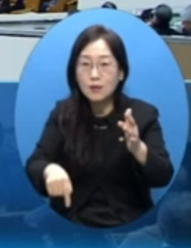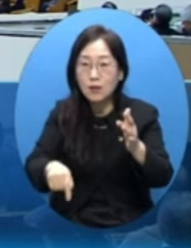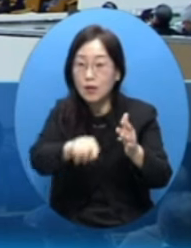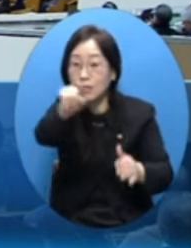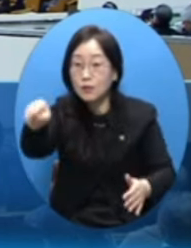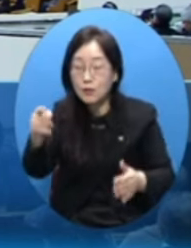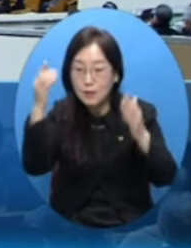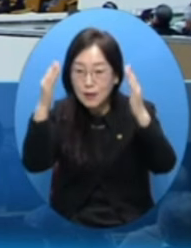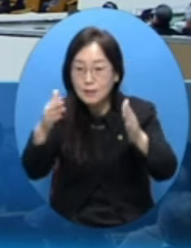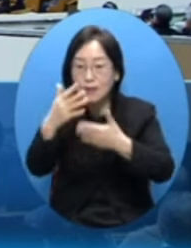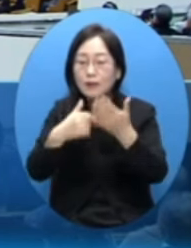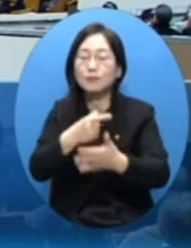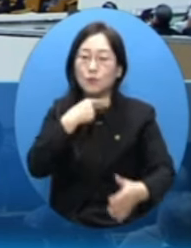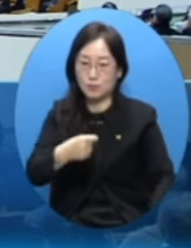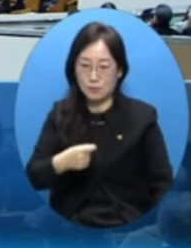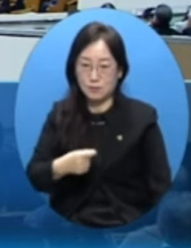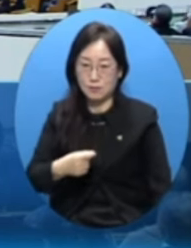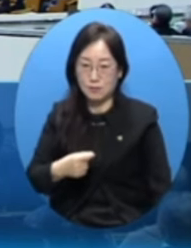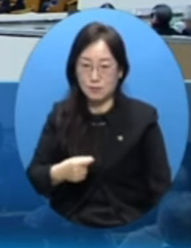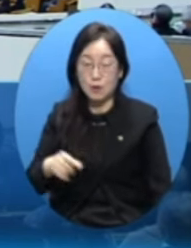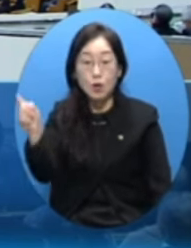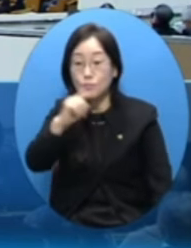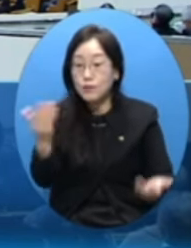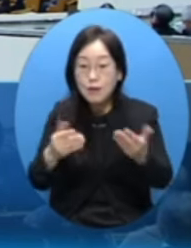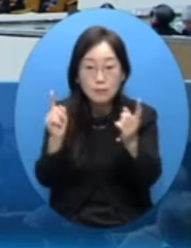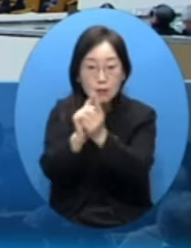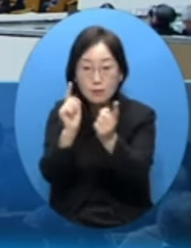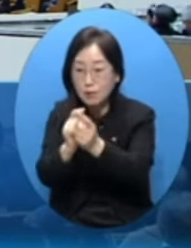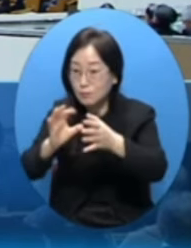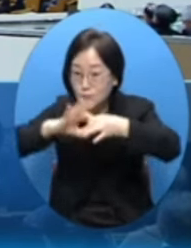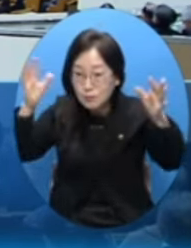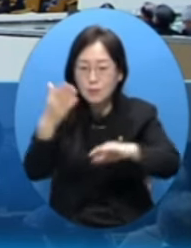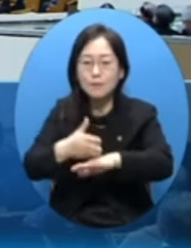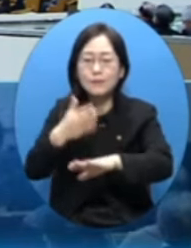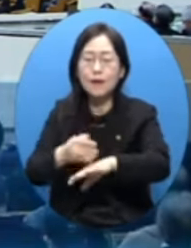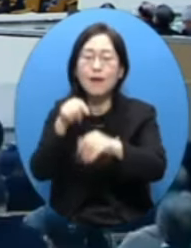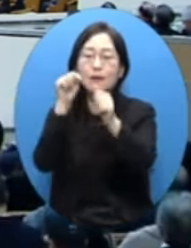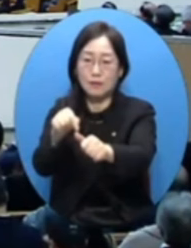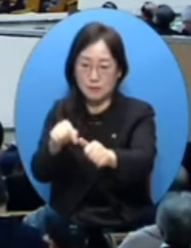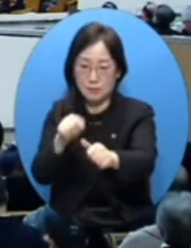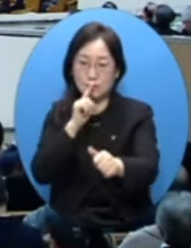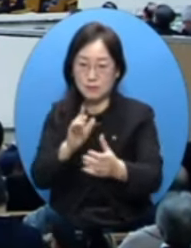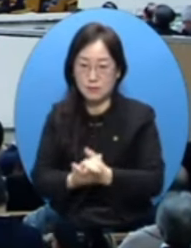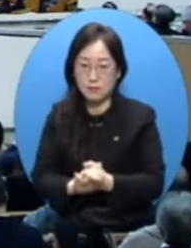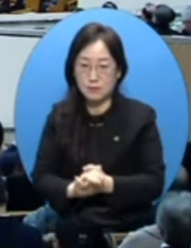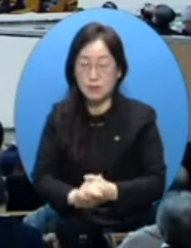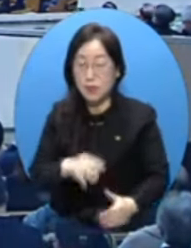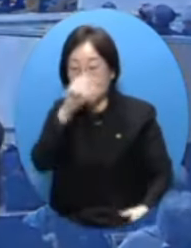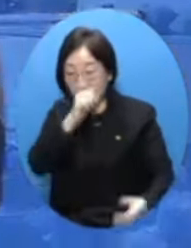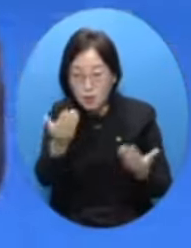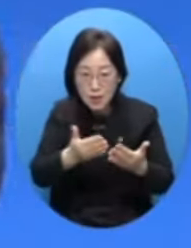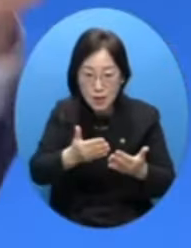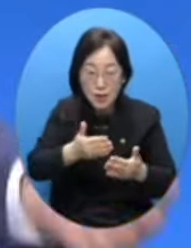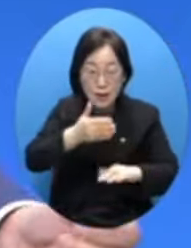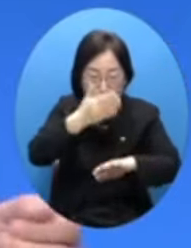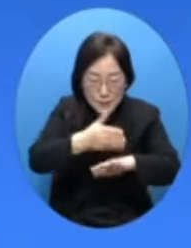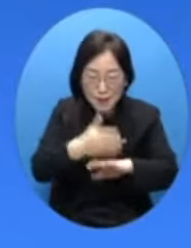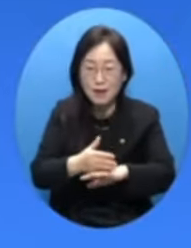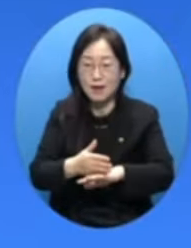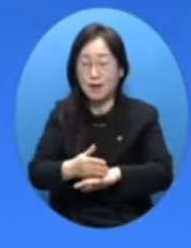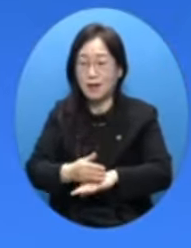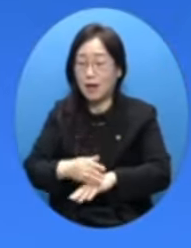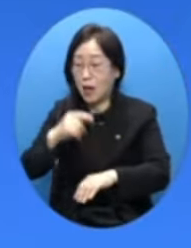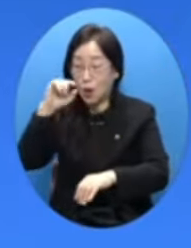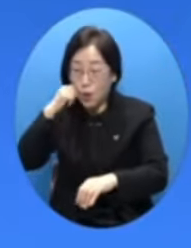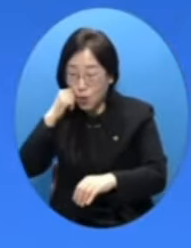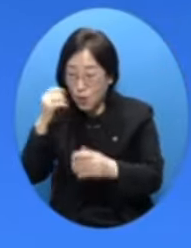하나님의 뜻이니라. 무슨 일을 만나든지 감사하라고 성경은 말씀하고 있는 것입니다. 좋은 일을 만나면 좋아서 감사하고